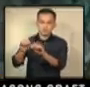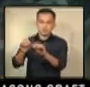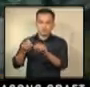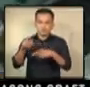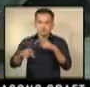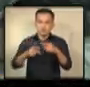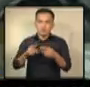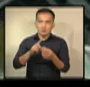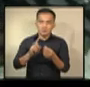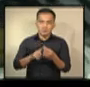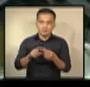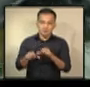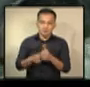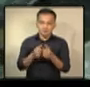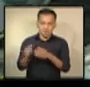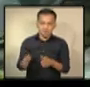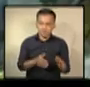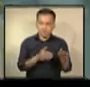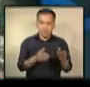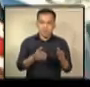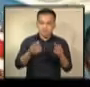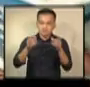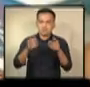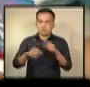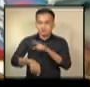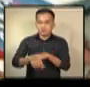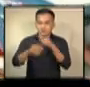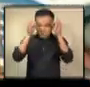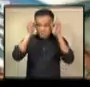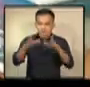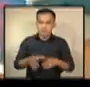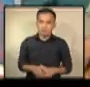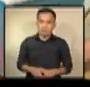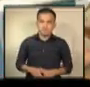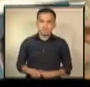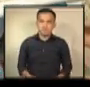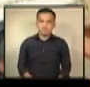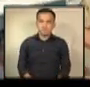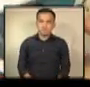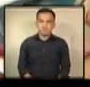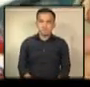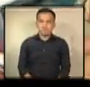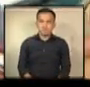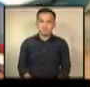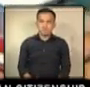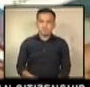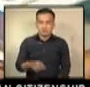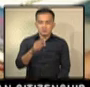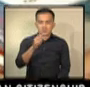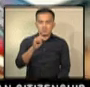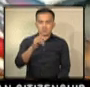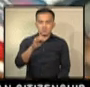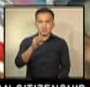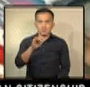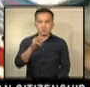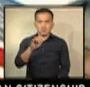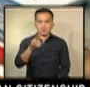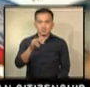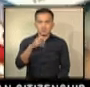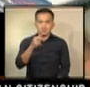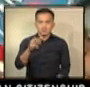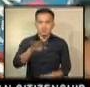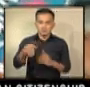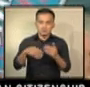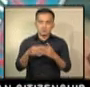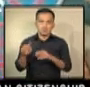residente tungkol sa paghanda sa oras ng sakuna. Dito sa mo ito yung ato kani ato sa sityo Malingin Punta Engganyo. Natay